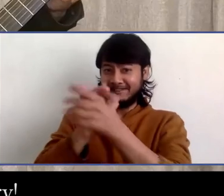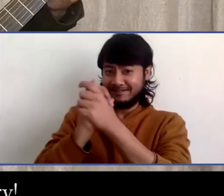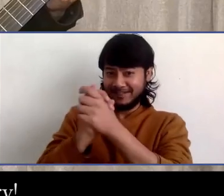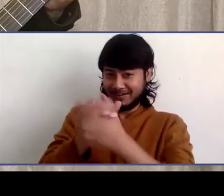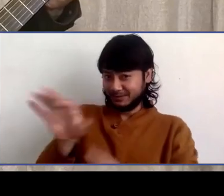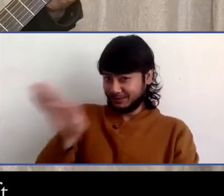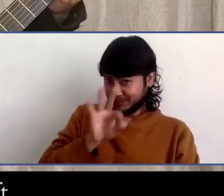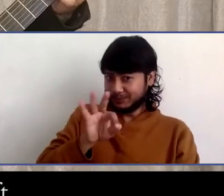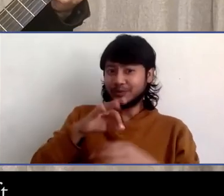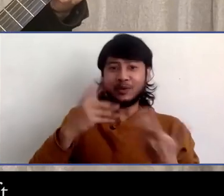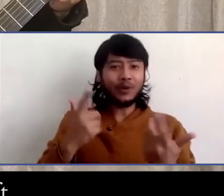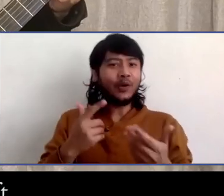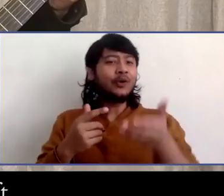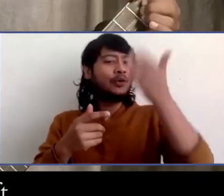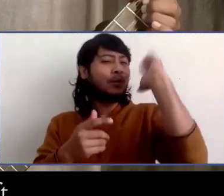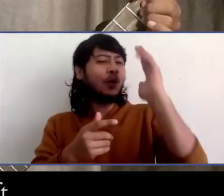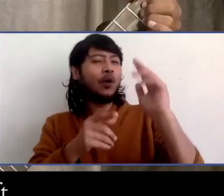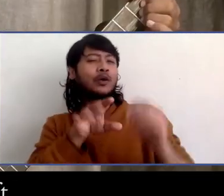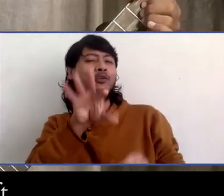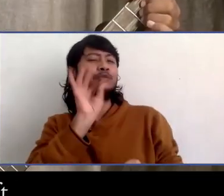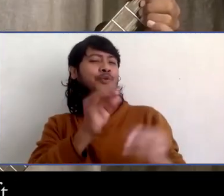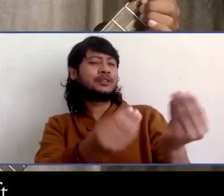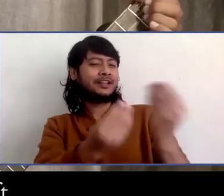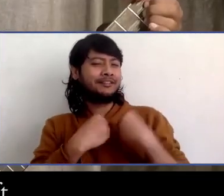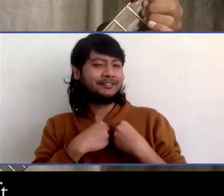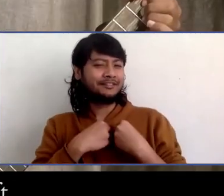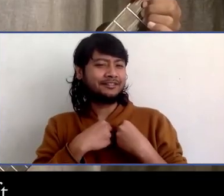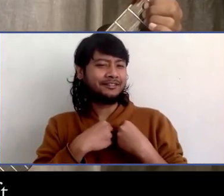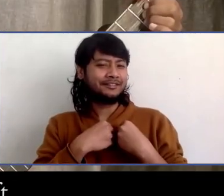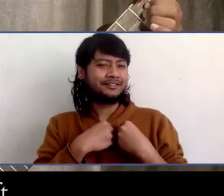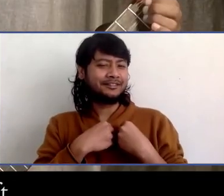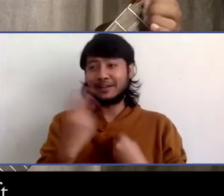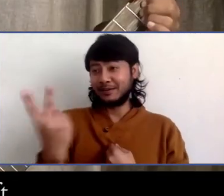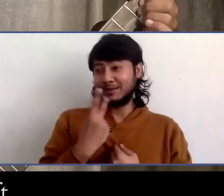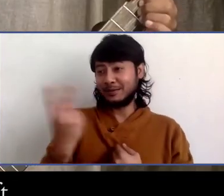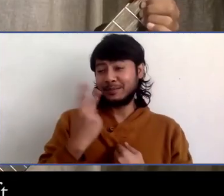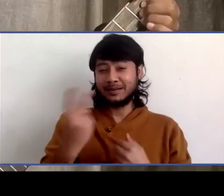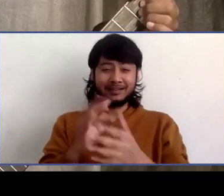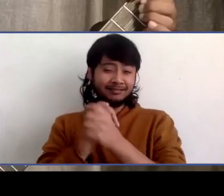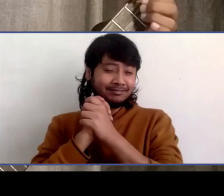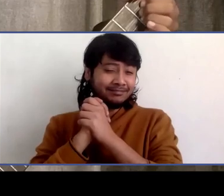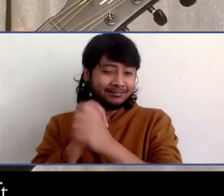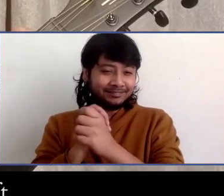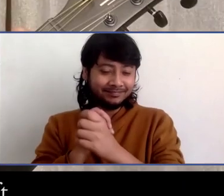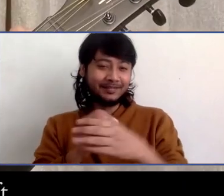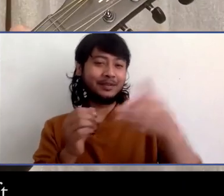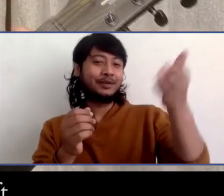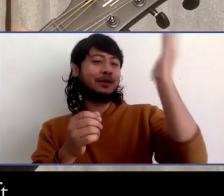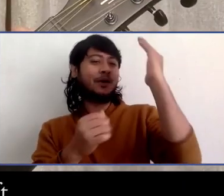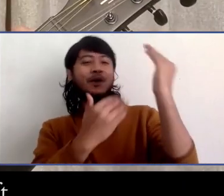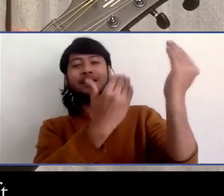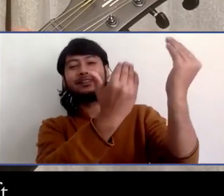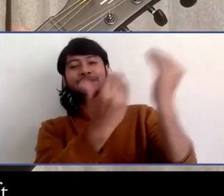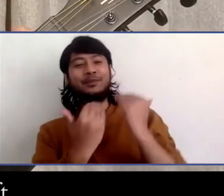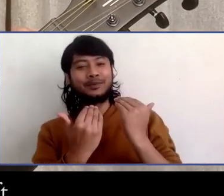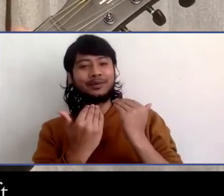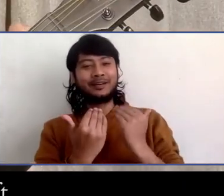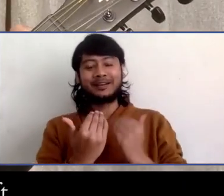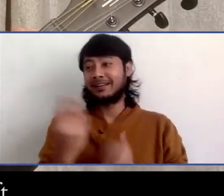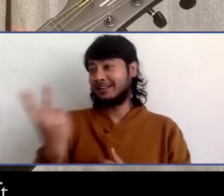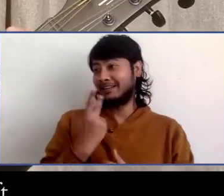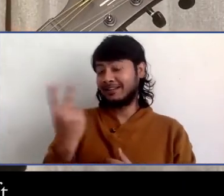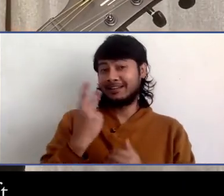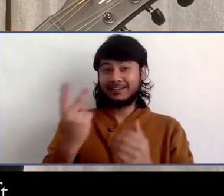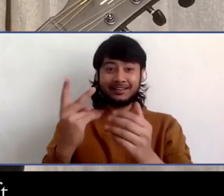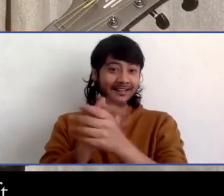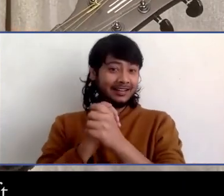बुनी. अपना जो साथ है रब तेरी सौगात है, अपना जो साथ है